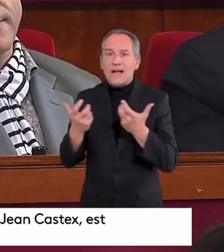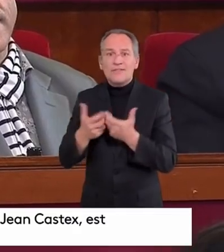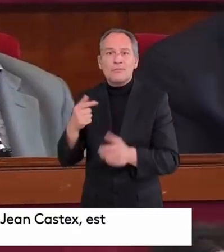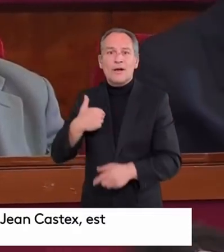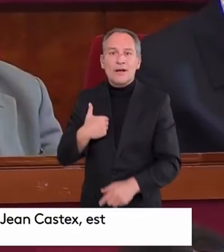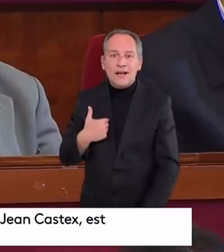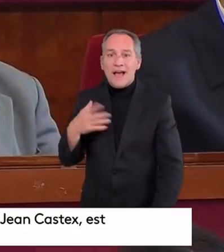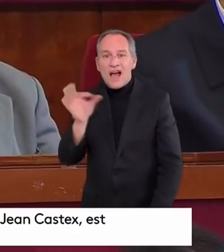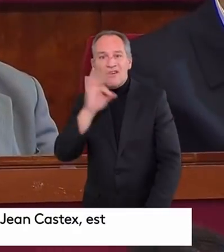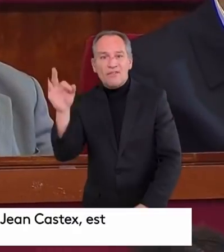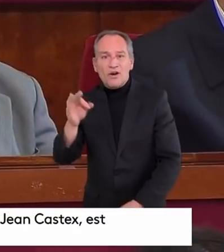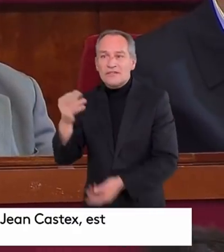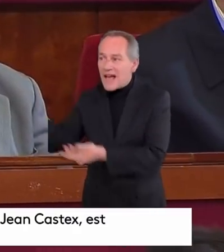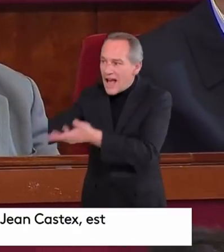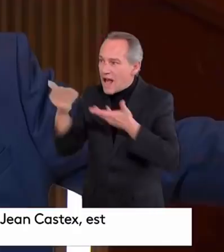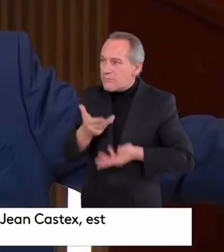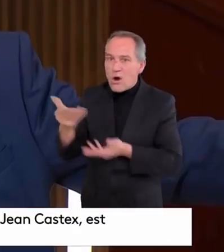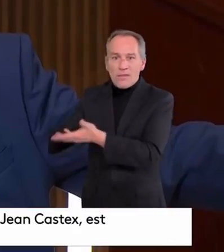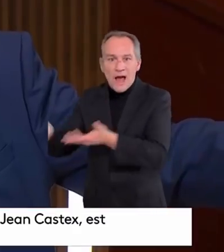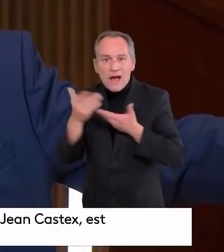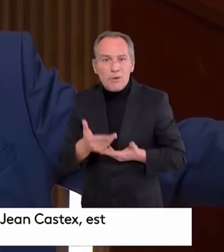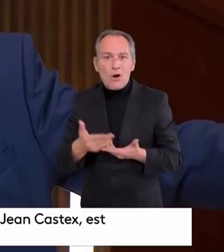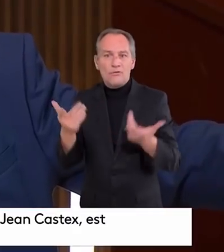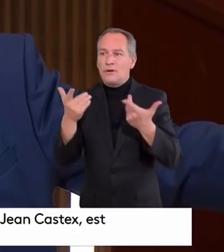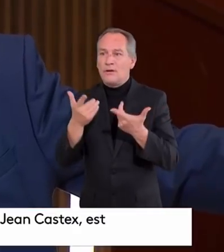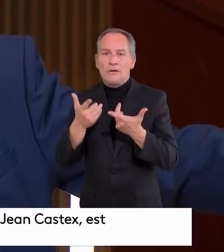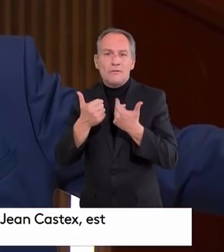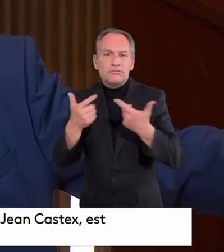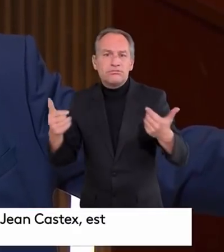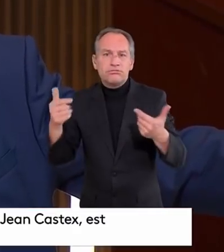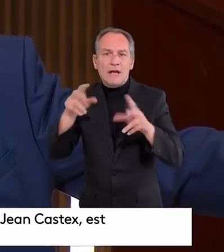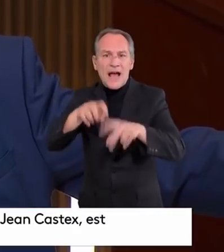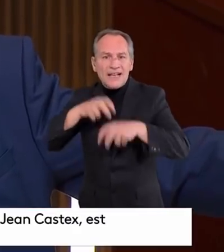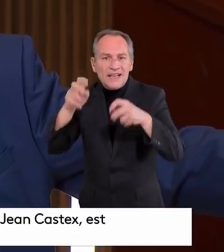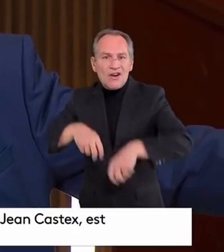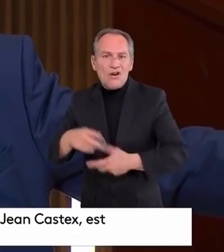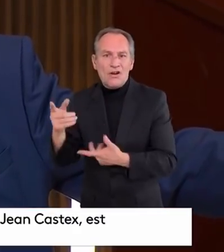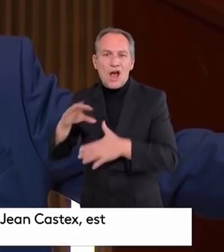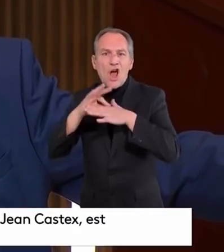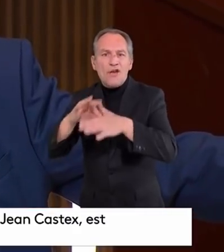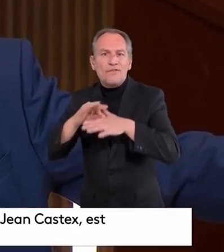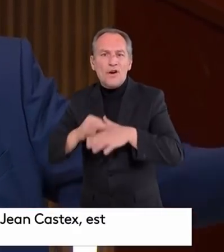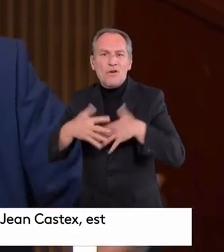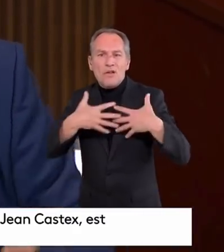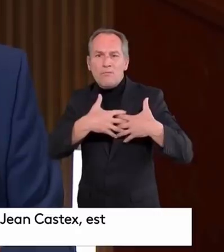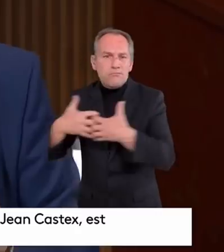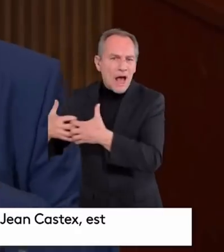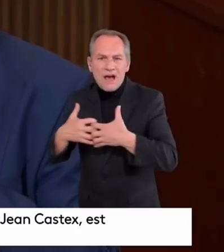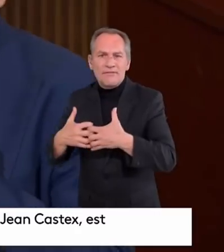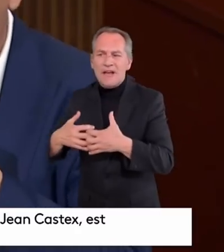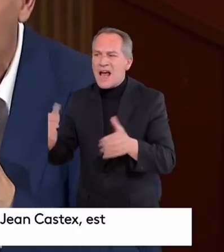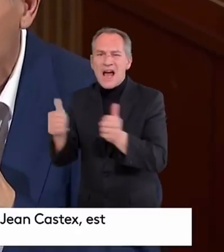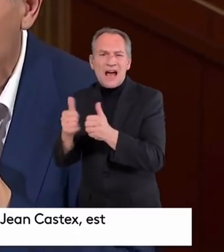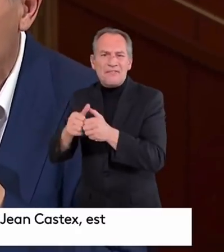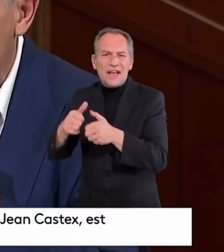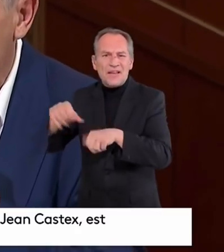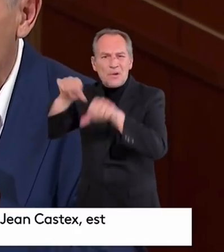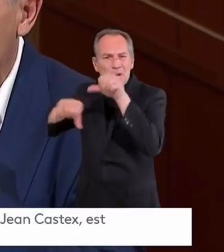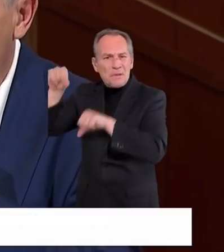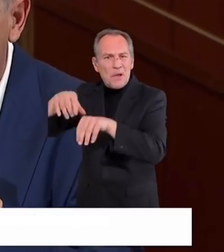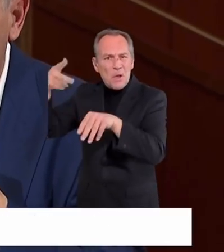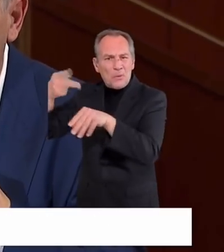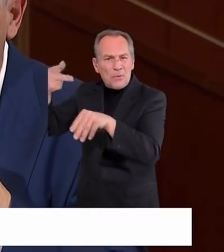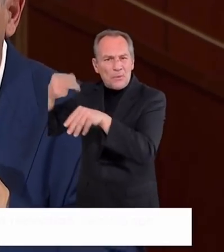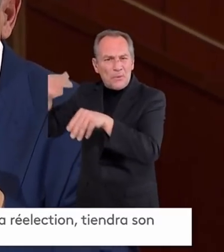produits agricoles, de la viande, de loin, congelés, pourris, pleins, chargés d'antibiotiques, mais enfin, investissons dans